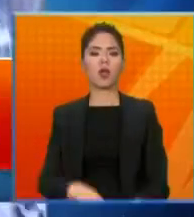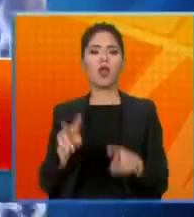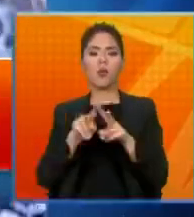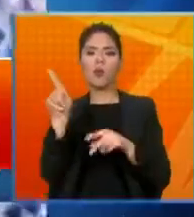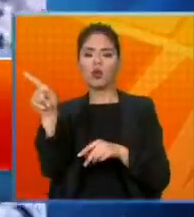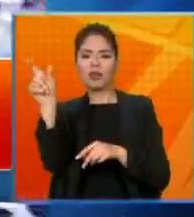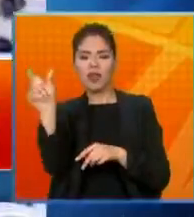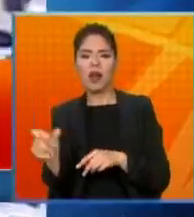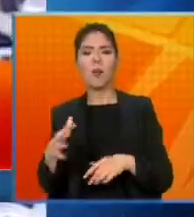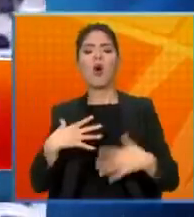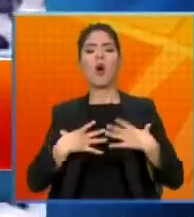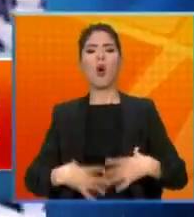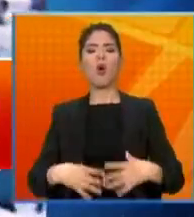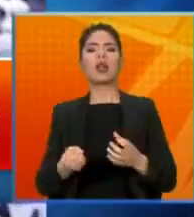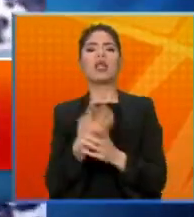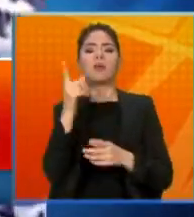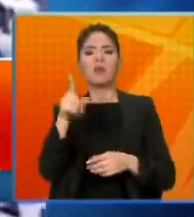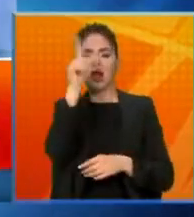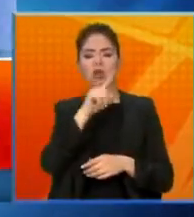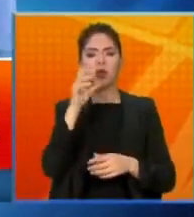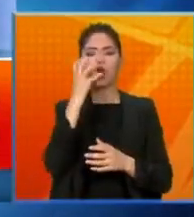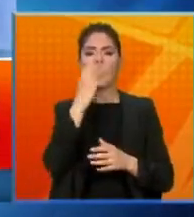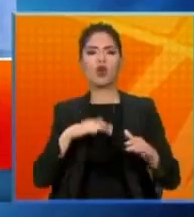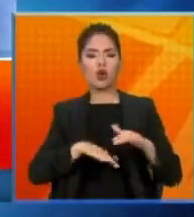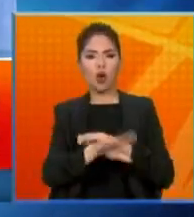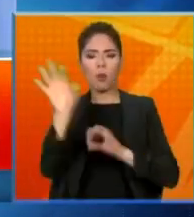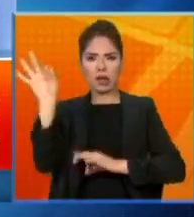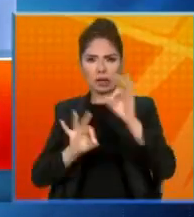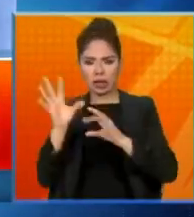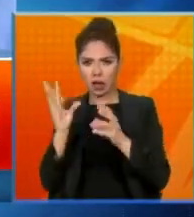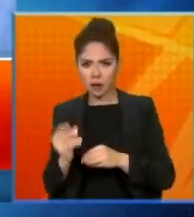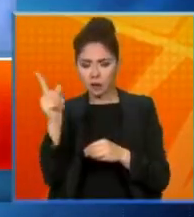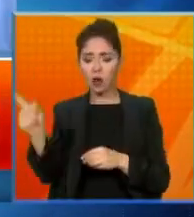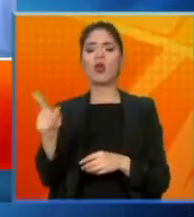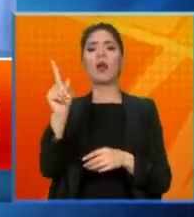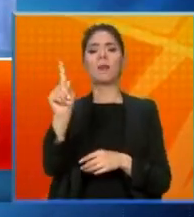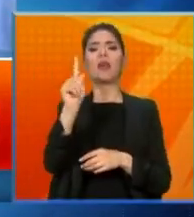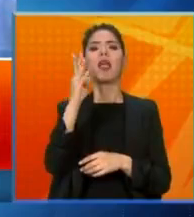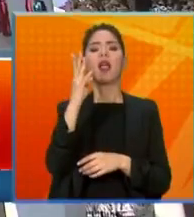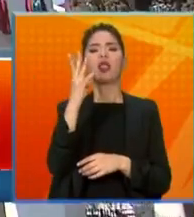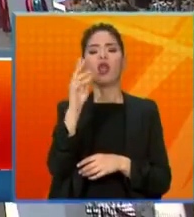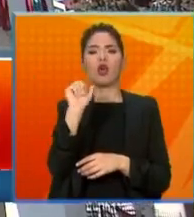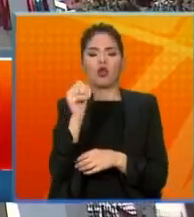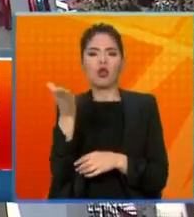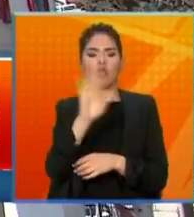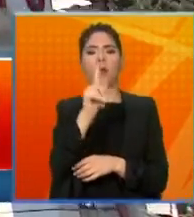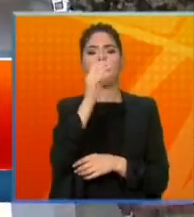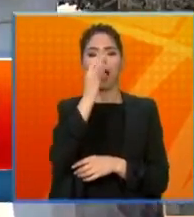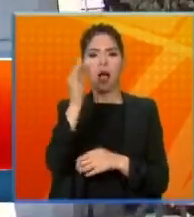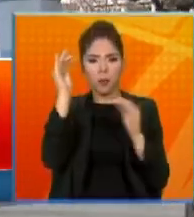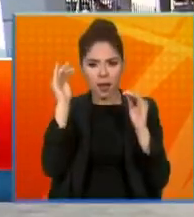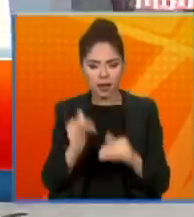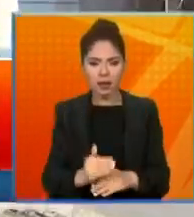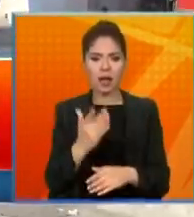Muhterem Nur organ yetmezliği teşhisiyle yoğun bakımda tedavi altına alındı. Rahatlatan haber dördüncü günde geldi. Merhum sanatçı